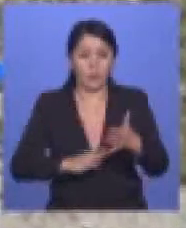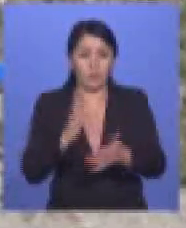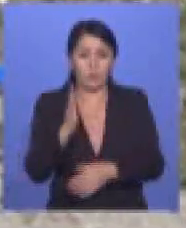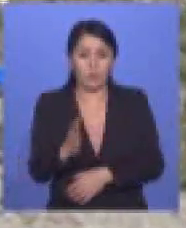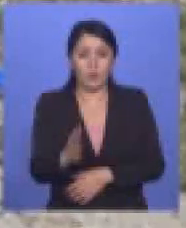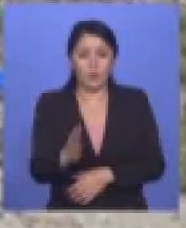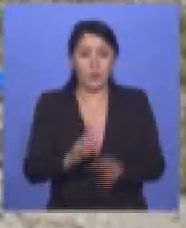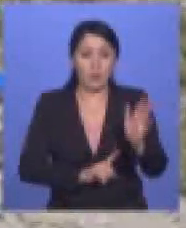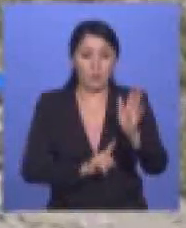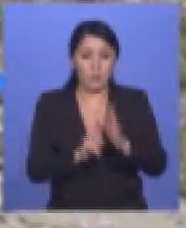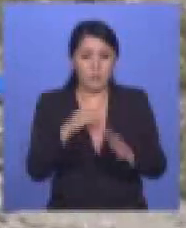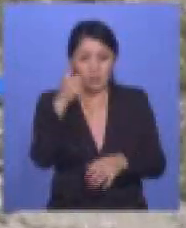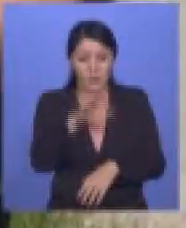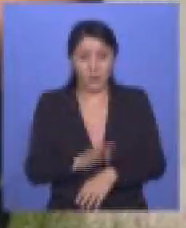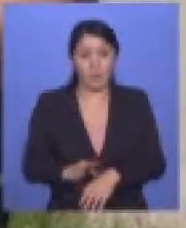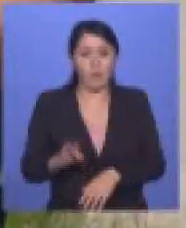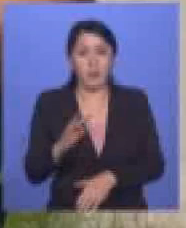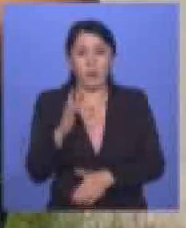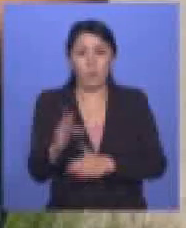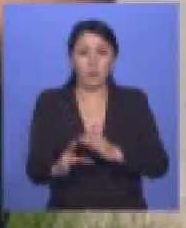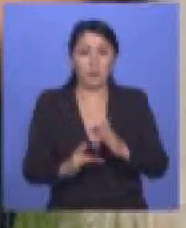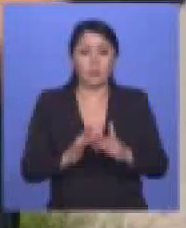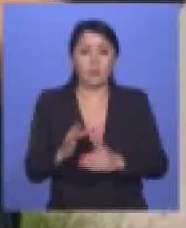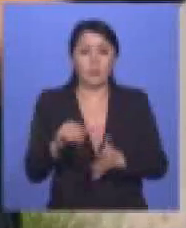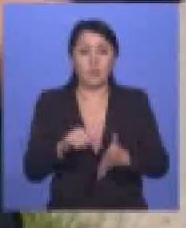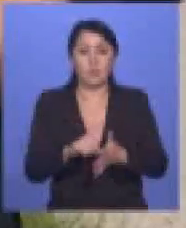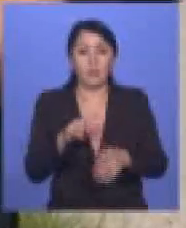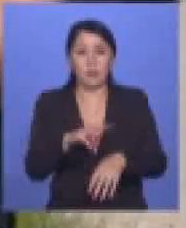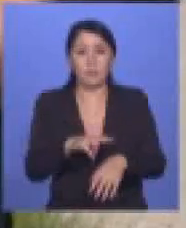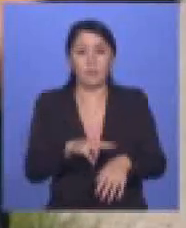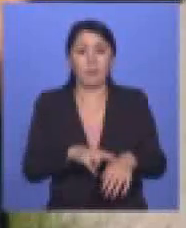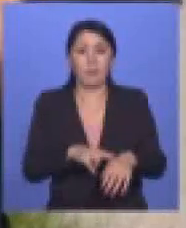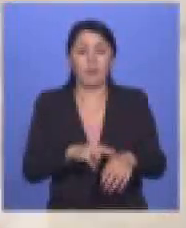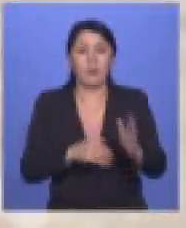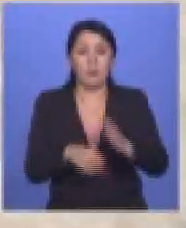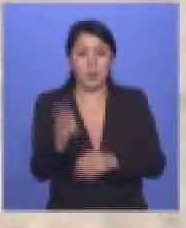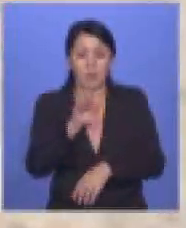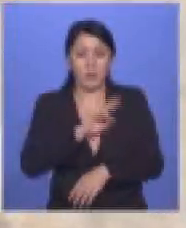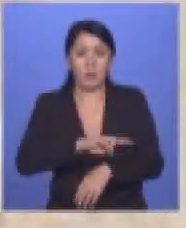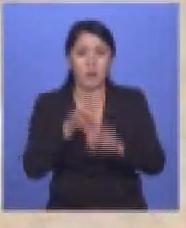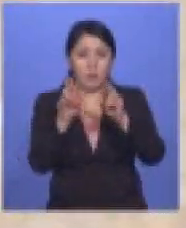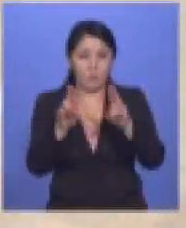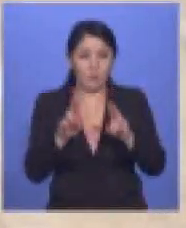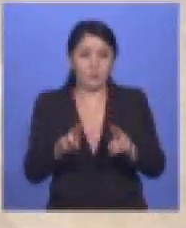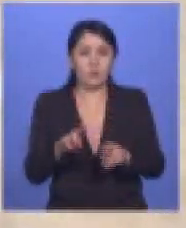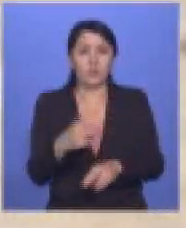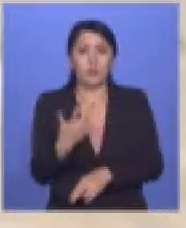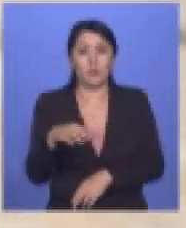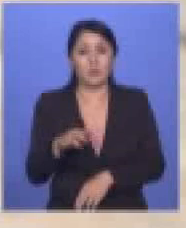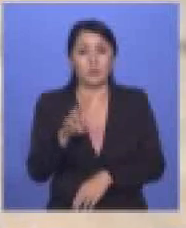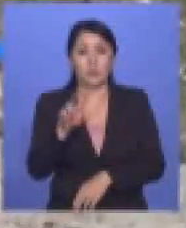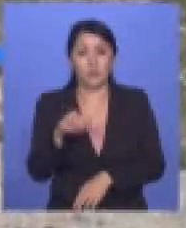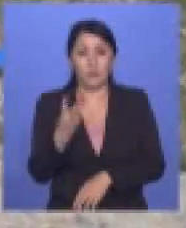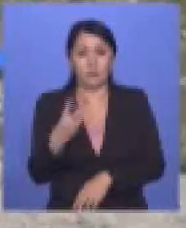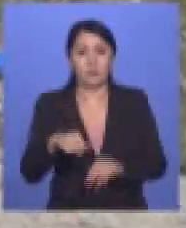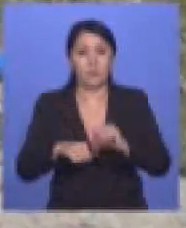көзделген. Жыл басынан облыс орталығының аумағында учаскелік полиция инспекторлары абаттандыру қағидаларының 3230